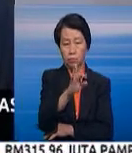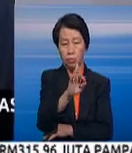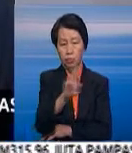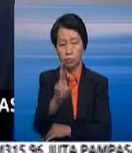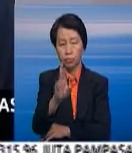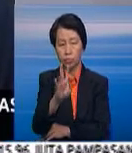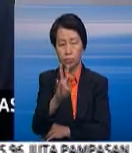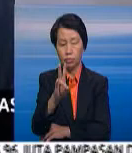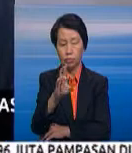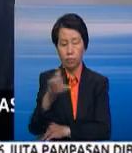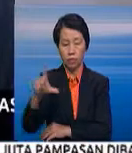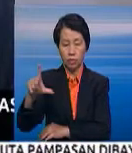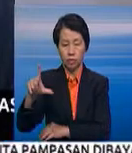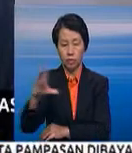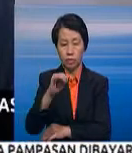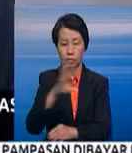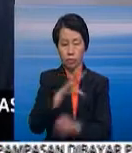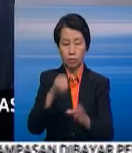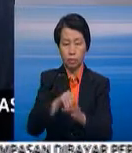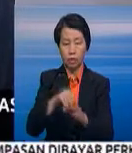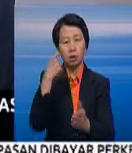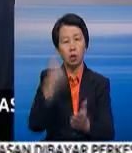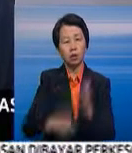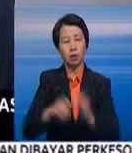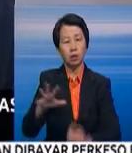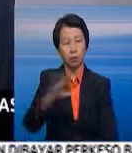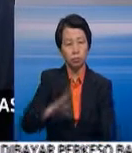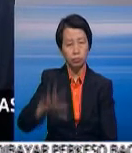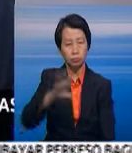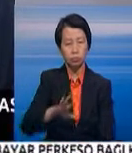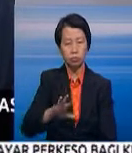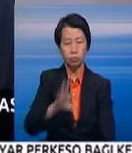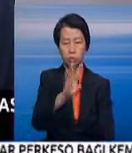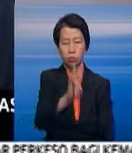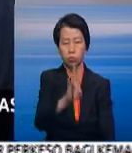14,700 liter melibatkan nilai yang dianggarkan sebanyak